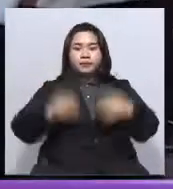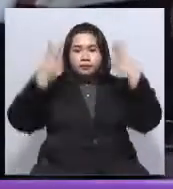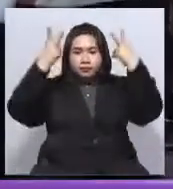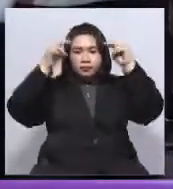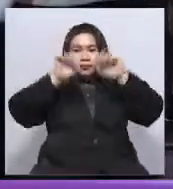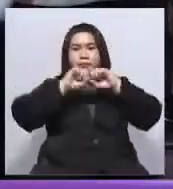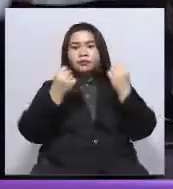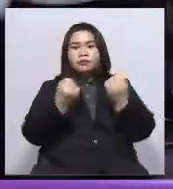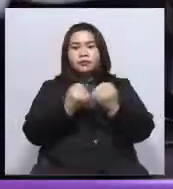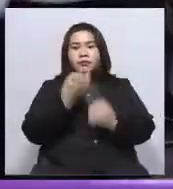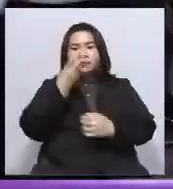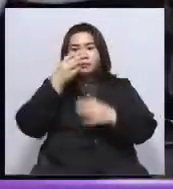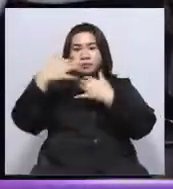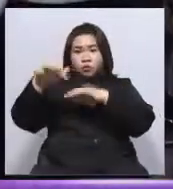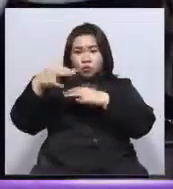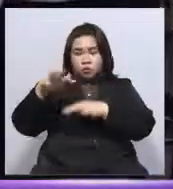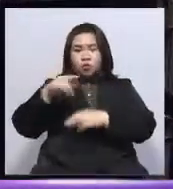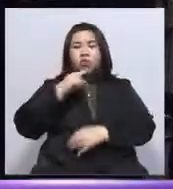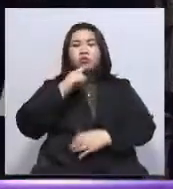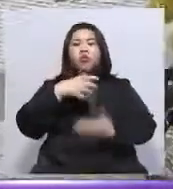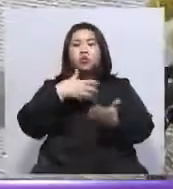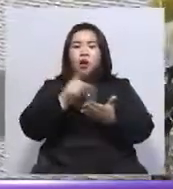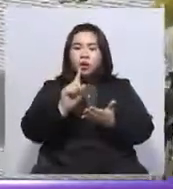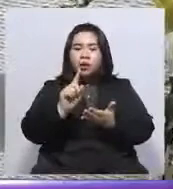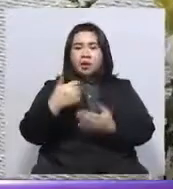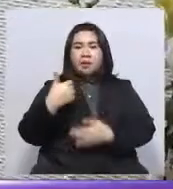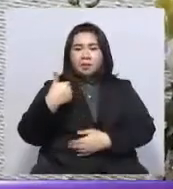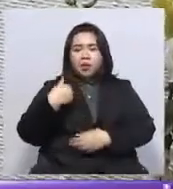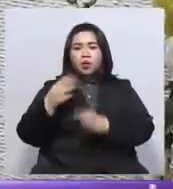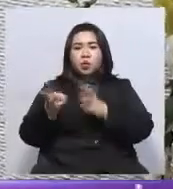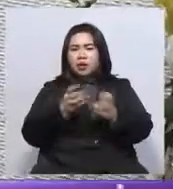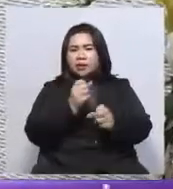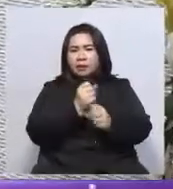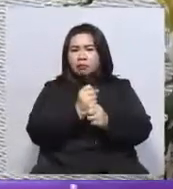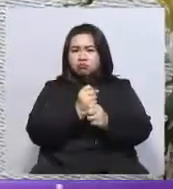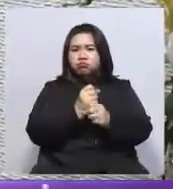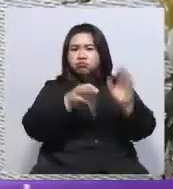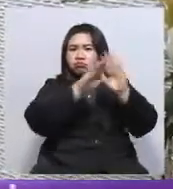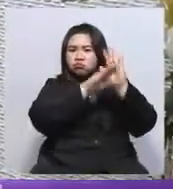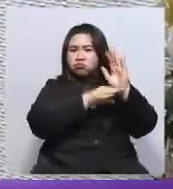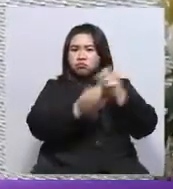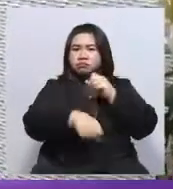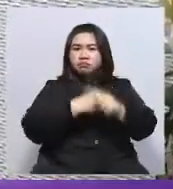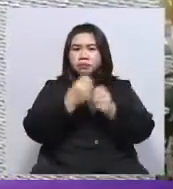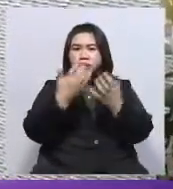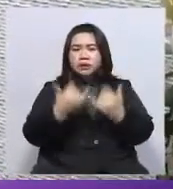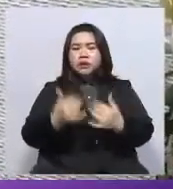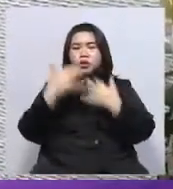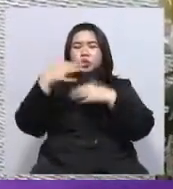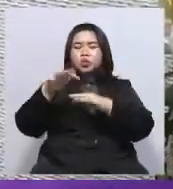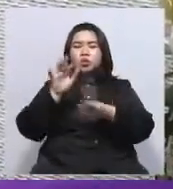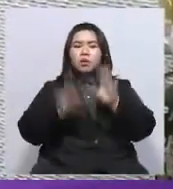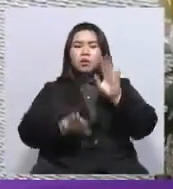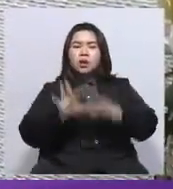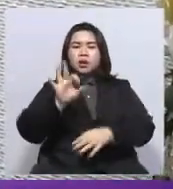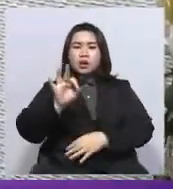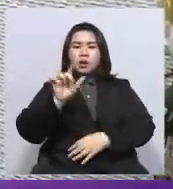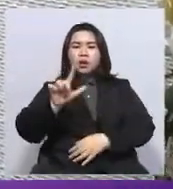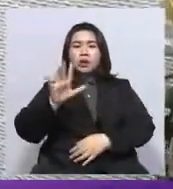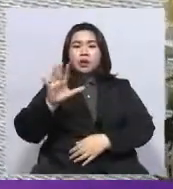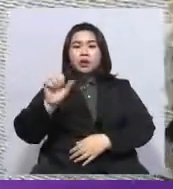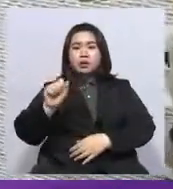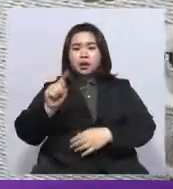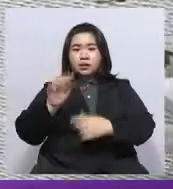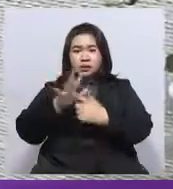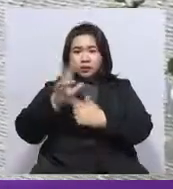น์นายกสมาคมผู้ส่งออกข้าวไทยเปิดเผยถึงทิศทางการส่งออกข้าวในปีนี้ว่าจะสามารถส่งออกได้ประมาณ9ล้าน5แสน